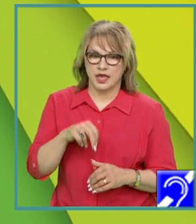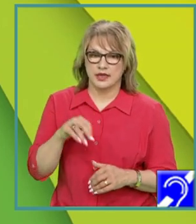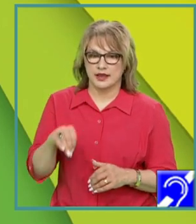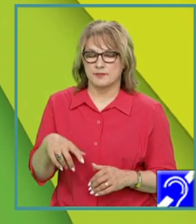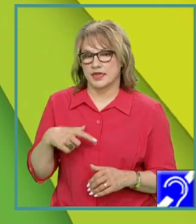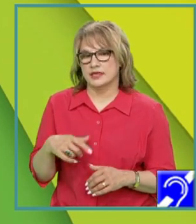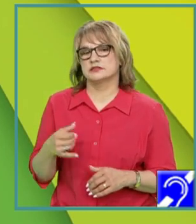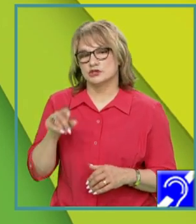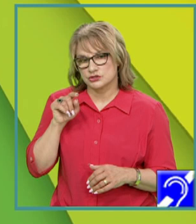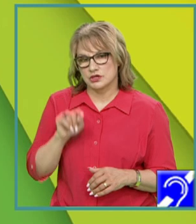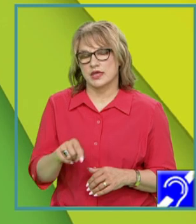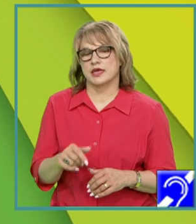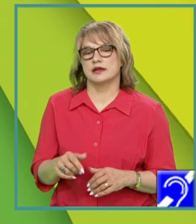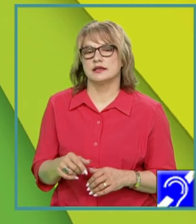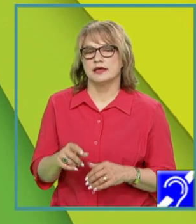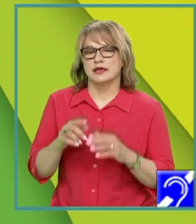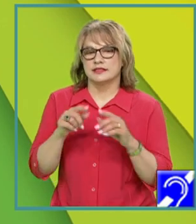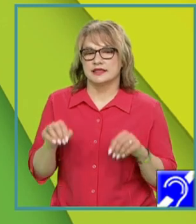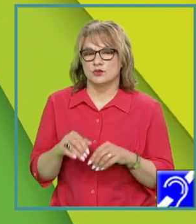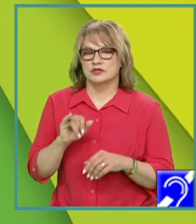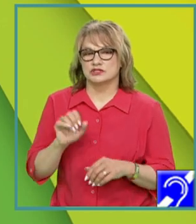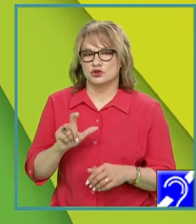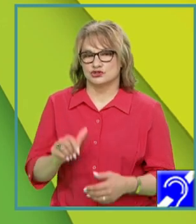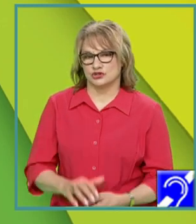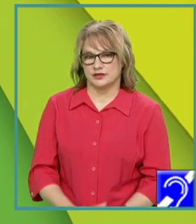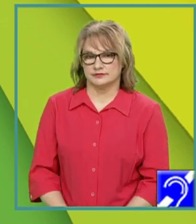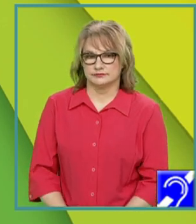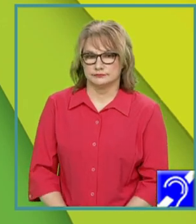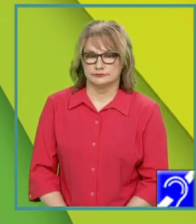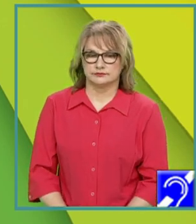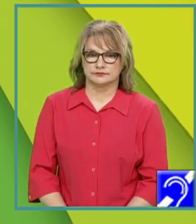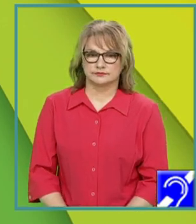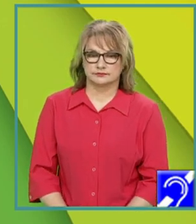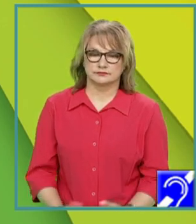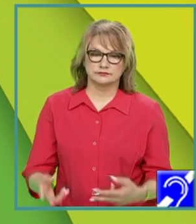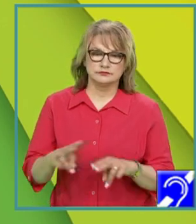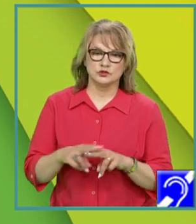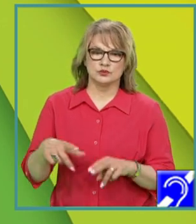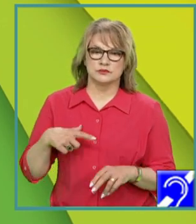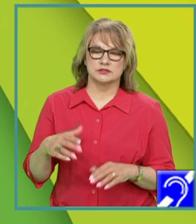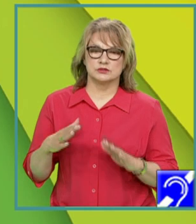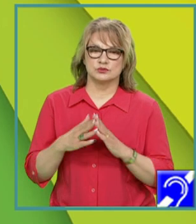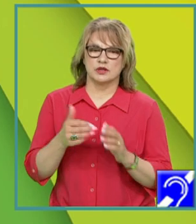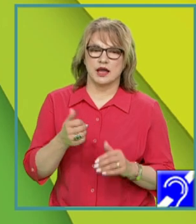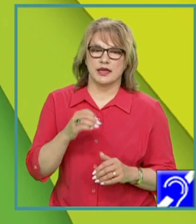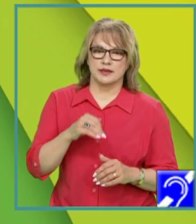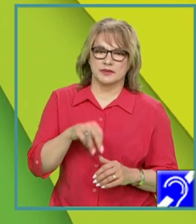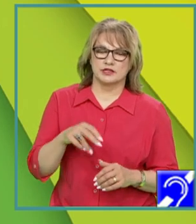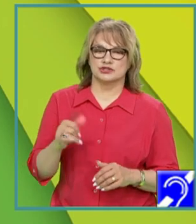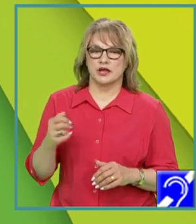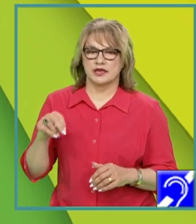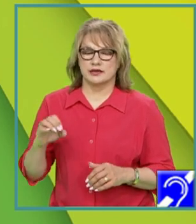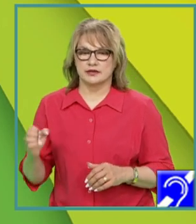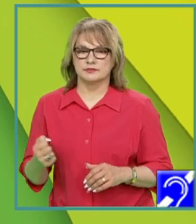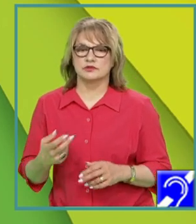este și el triunghi isoscel Cum sunt Oare unghiurile a m n și a n m